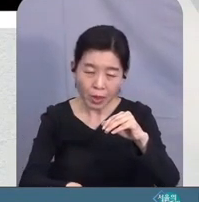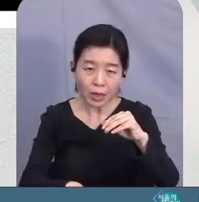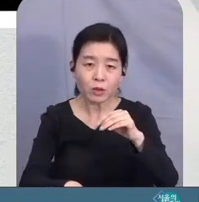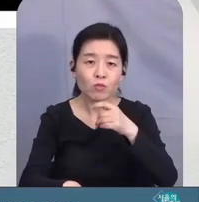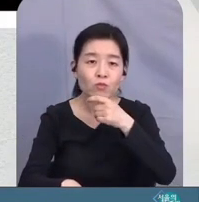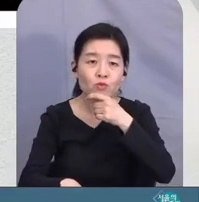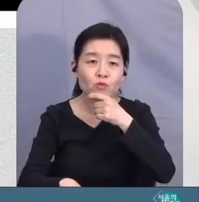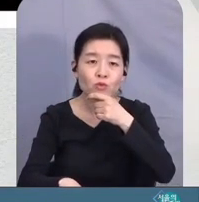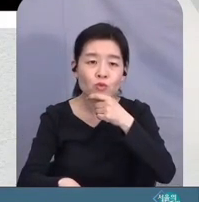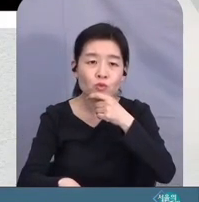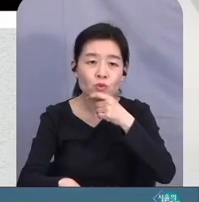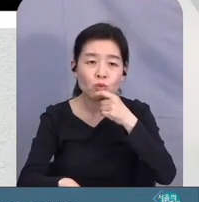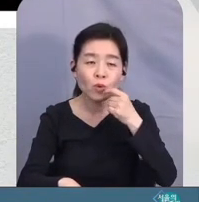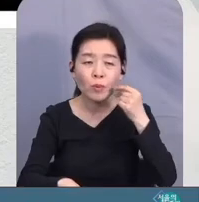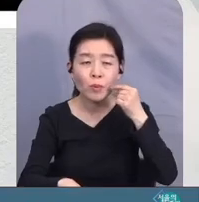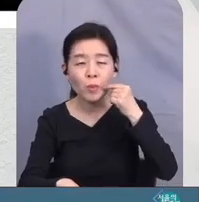오염시켜서